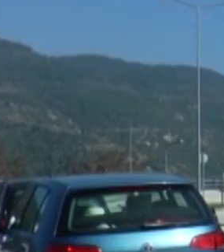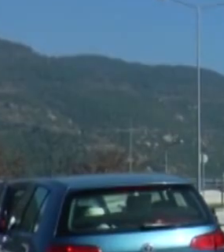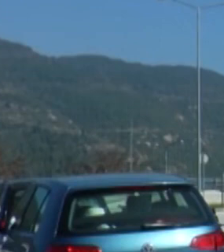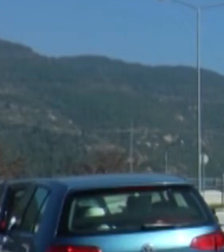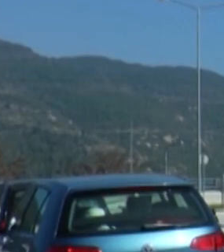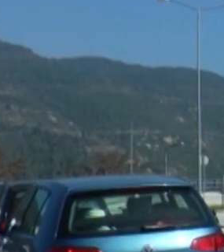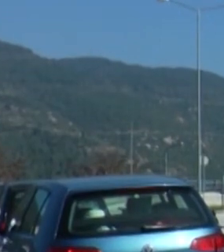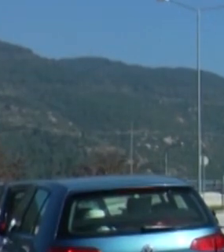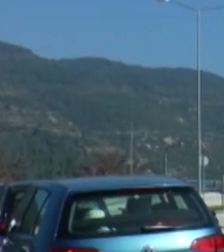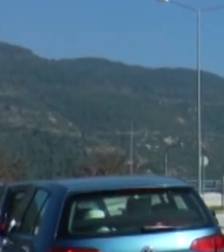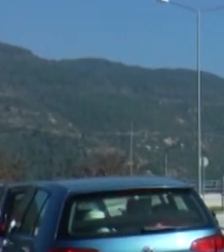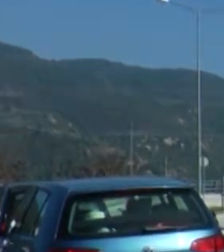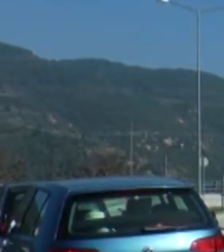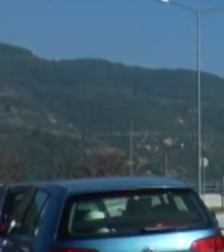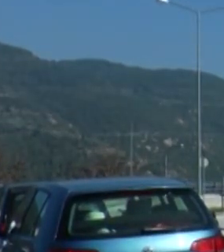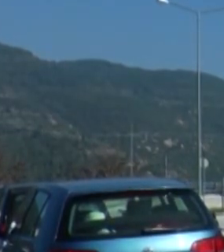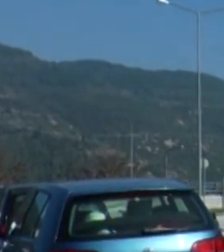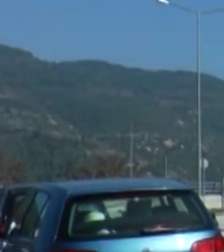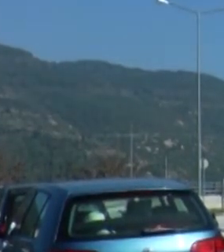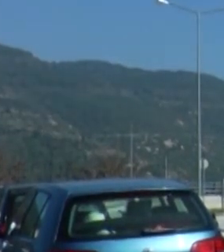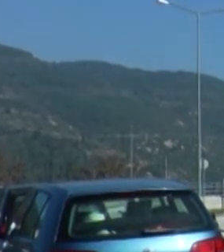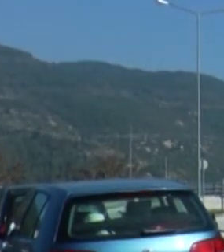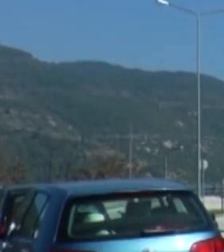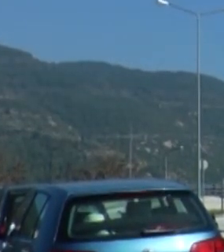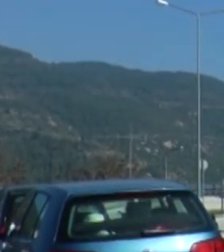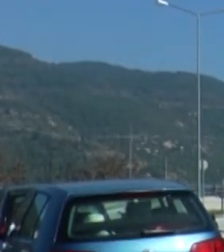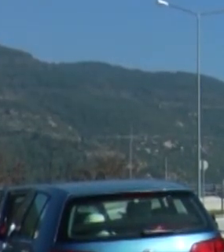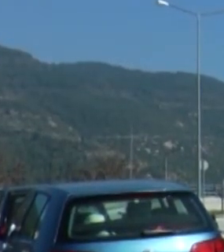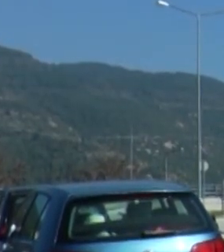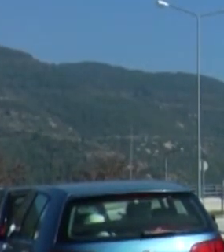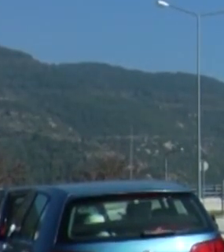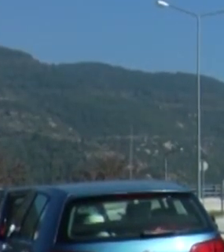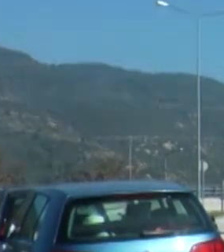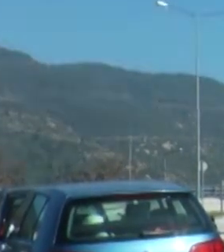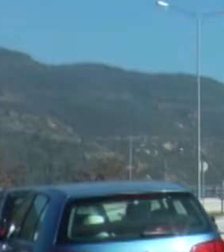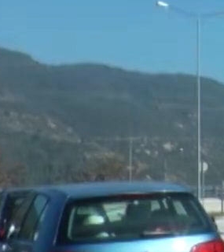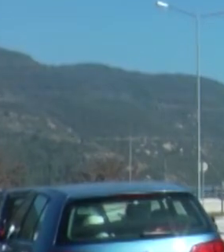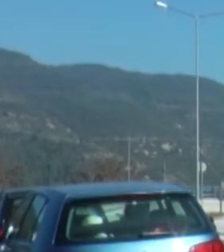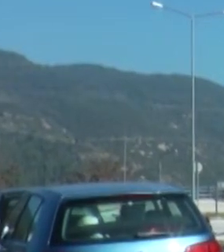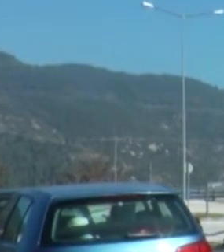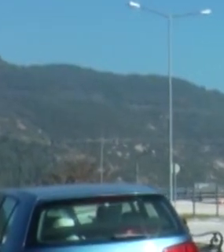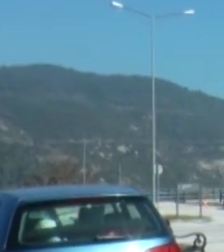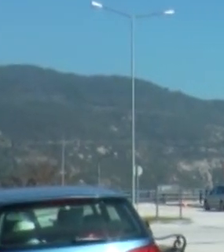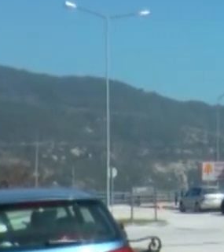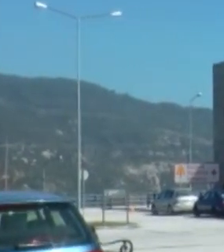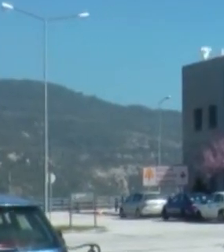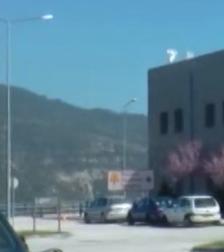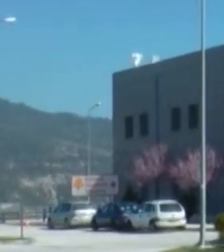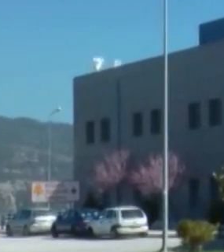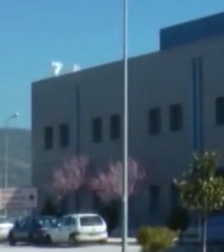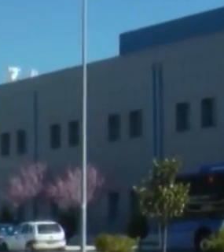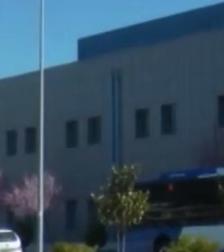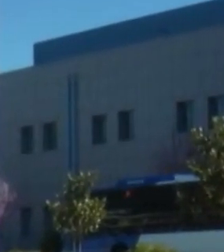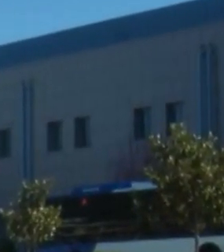από το νοσοκομείο. Σύμφωνα με τα όσα έχουν γίνει γνωστά για τους 4 νεκρούς, όπως τόνισε ο κύριος Τσιόρδας, όλοι έπασχαν